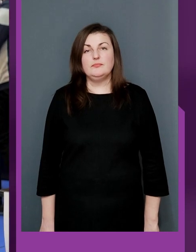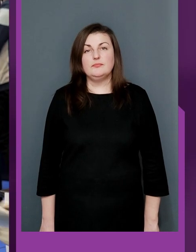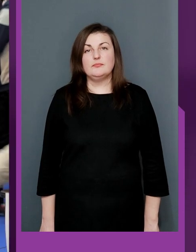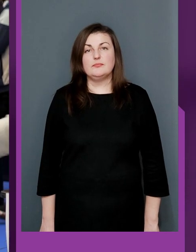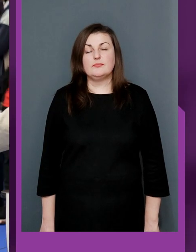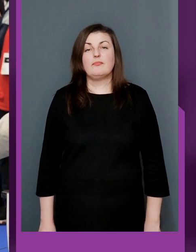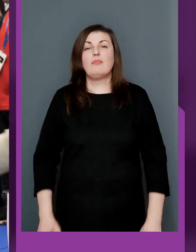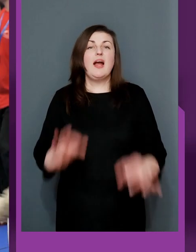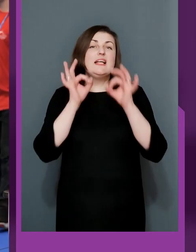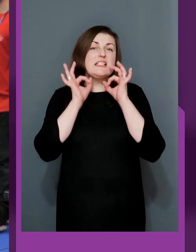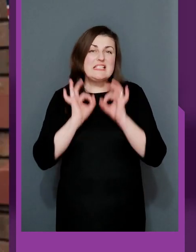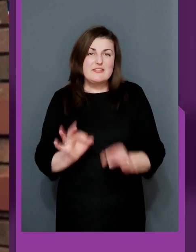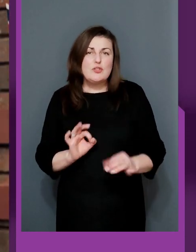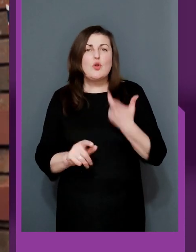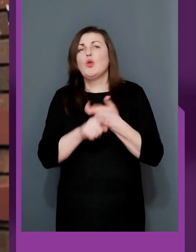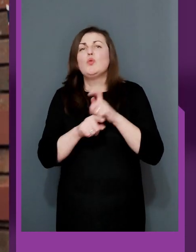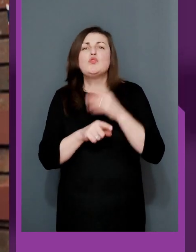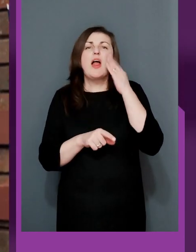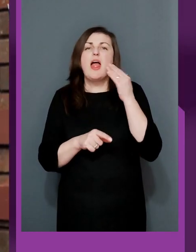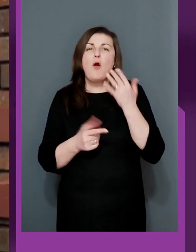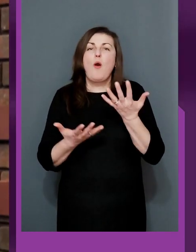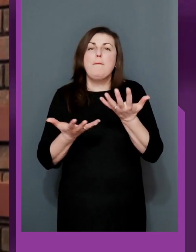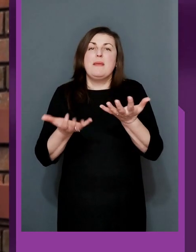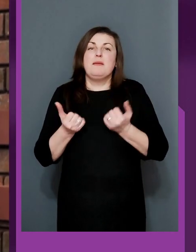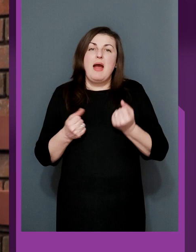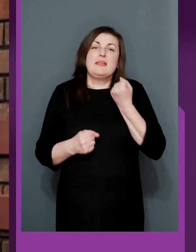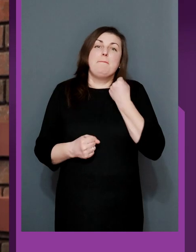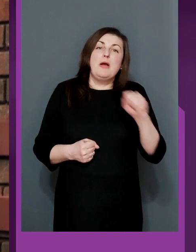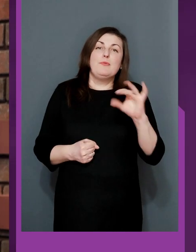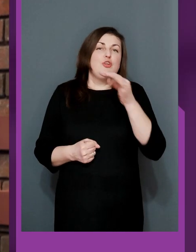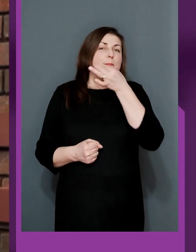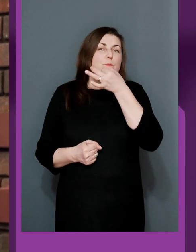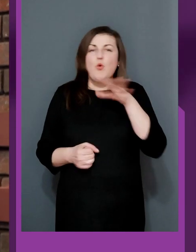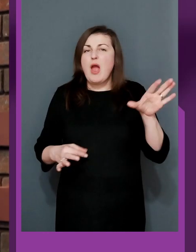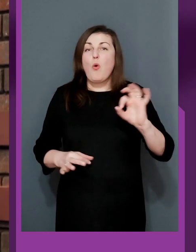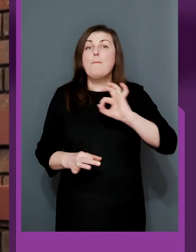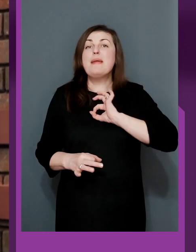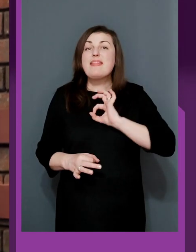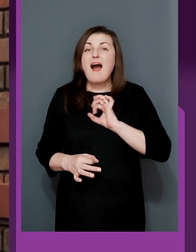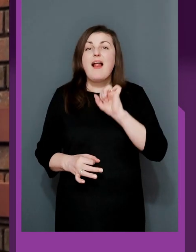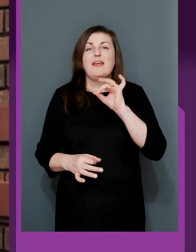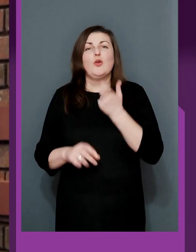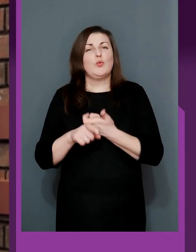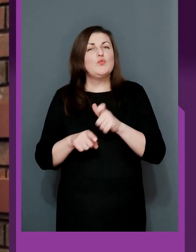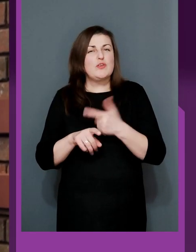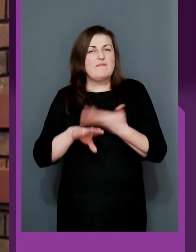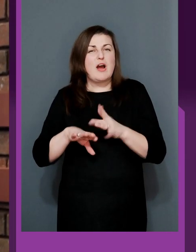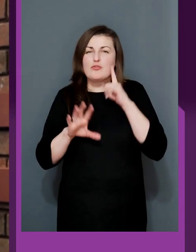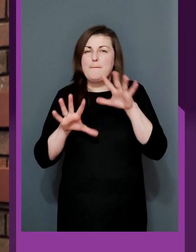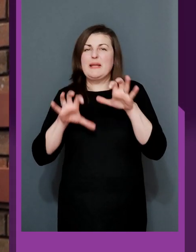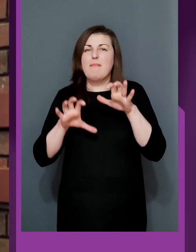16ю звісно дуже легко приймати перемогу чи будь-яку медаль і дуже важко приймати